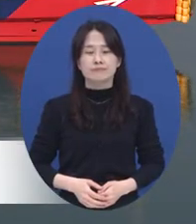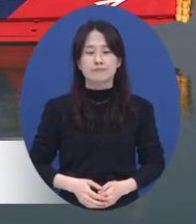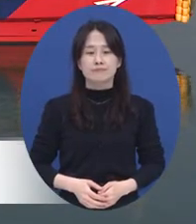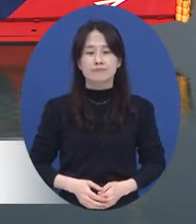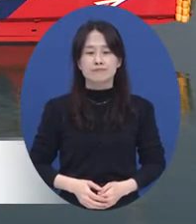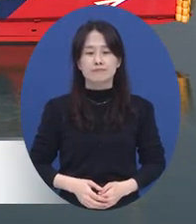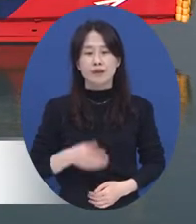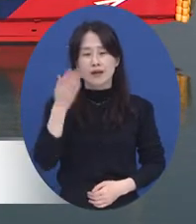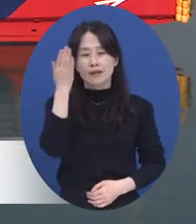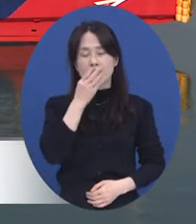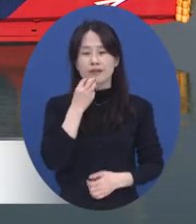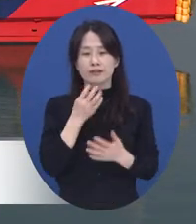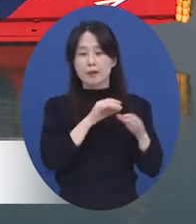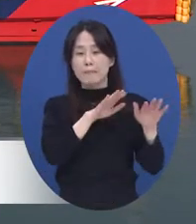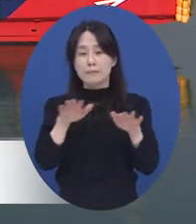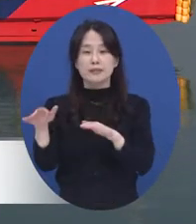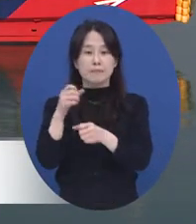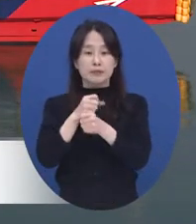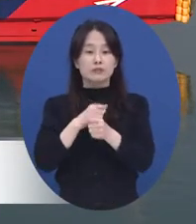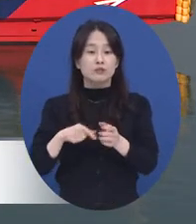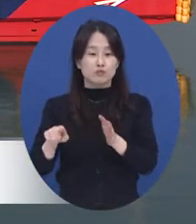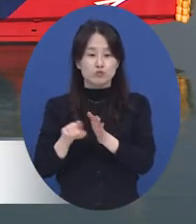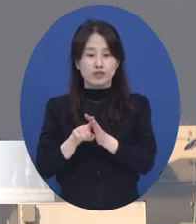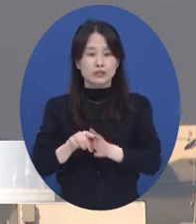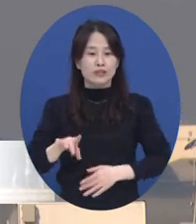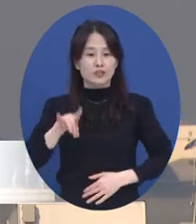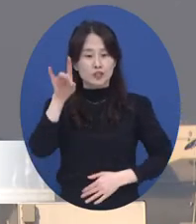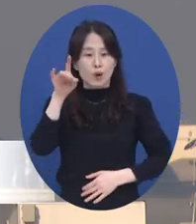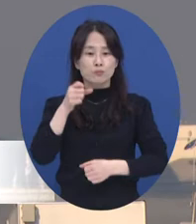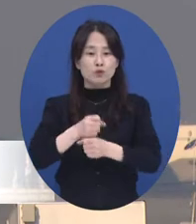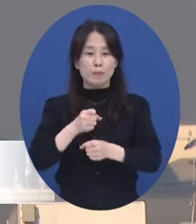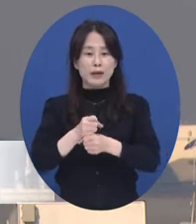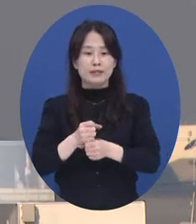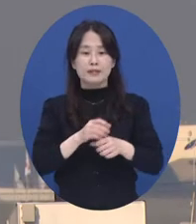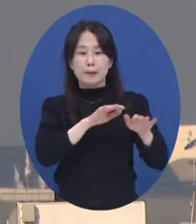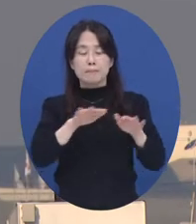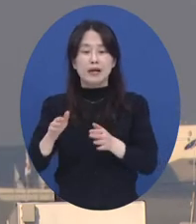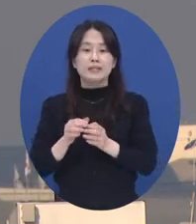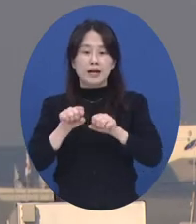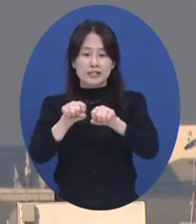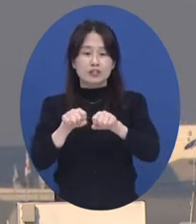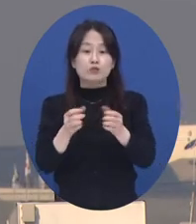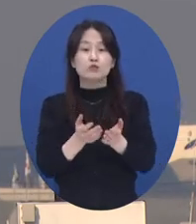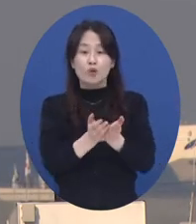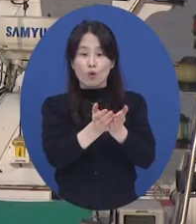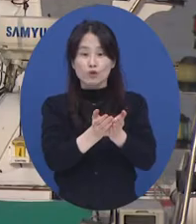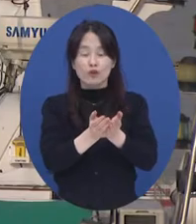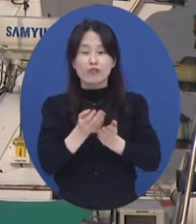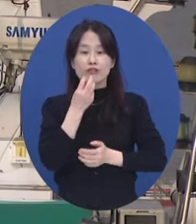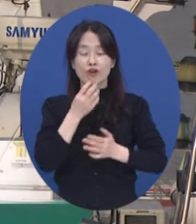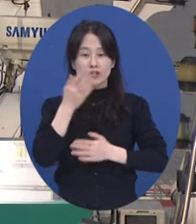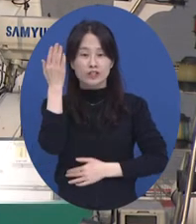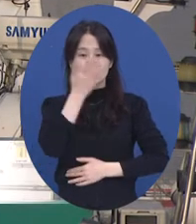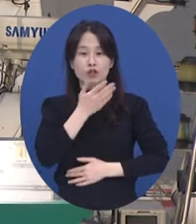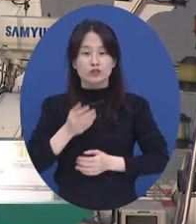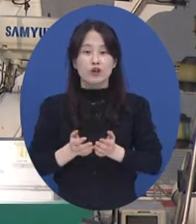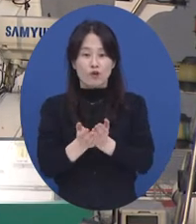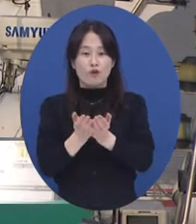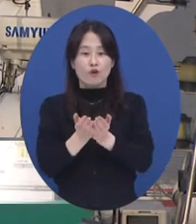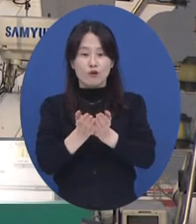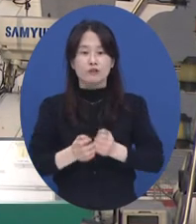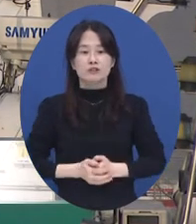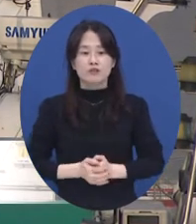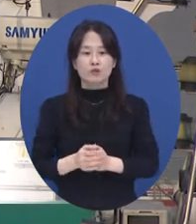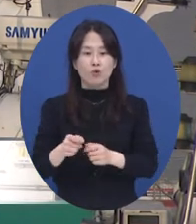깨끗한 경기 바다를 만들기 위해 경기도가 최초로 건조한 받아 청 수선 경기청 전 호 굴 사키와 크레인을